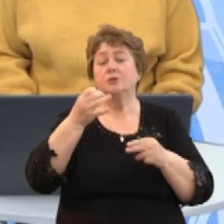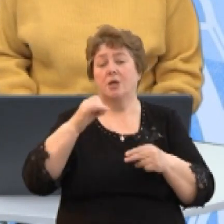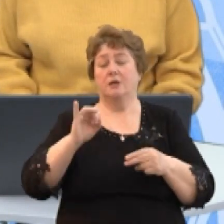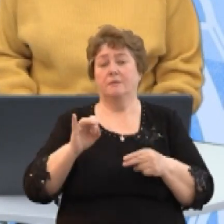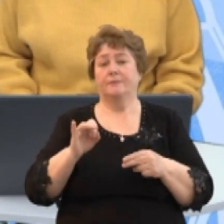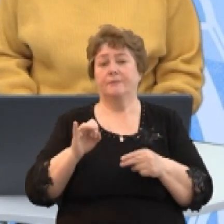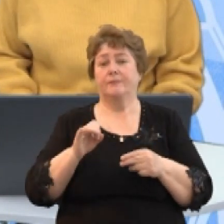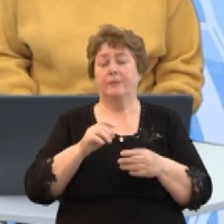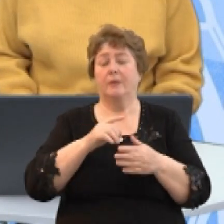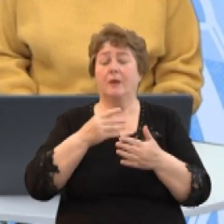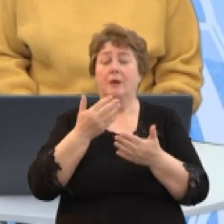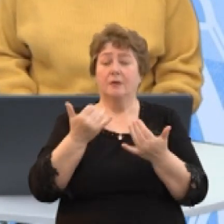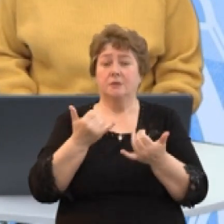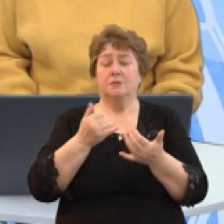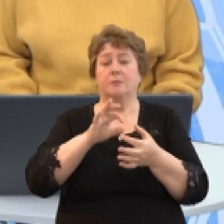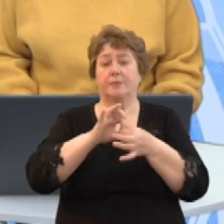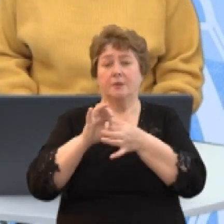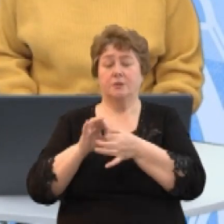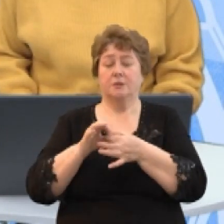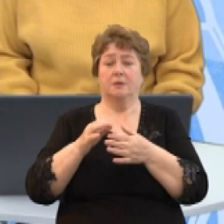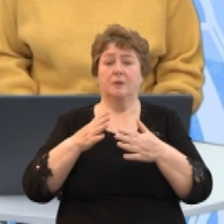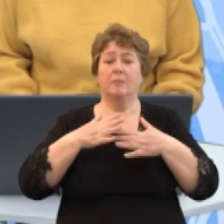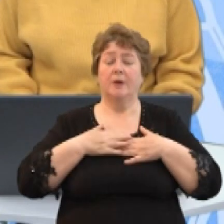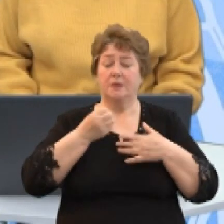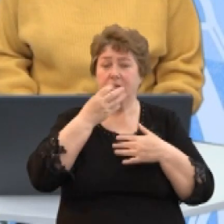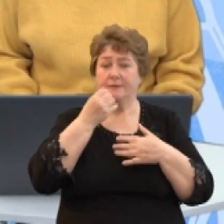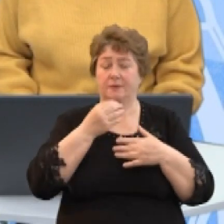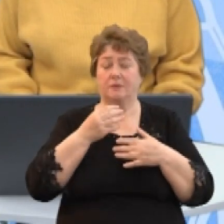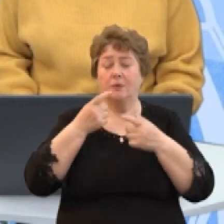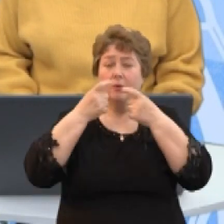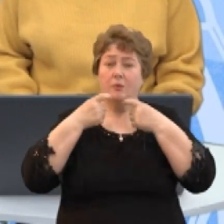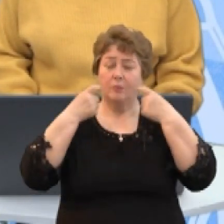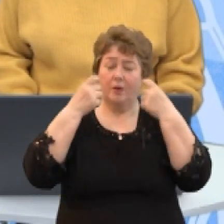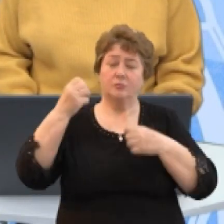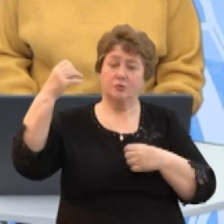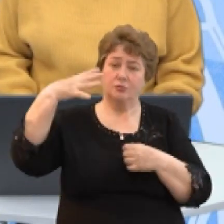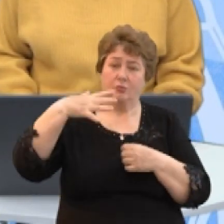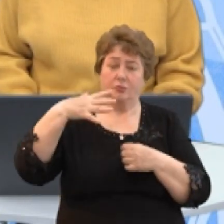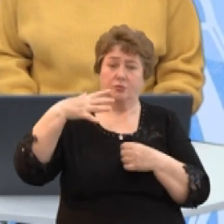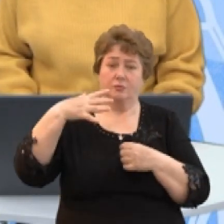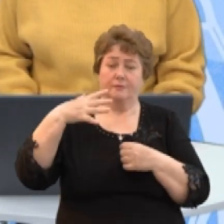вот вам предложение мои цветы улыбаются солнышку